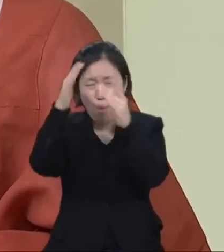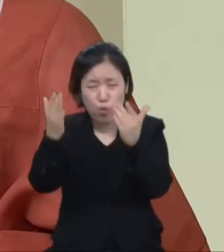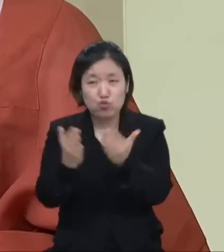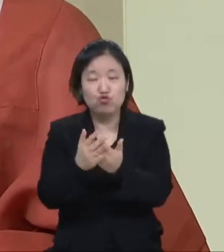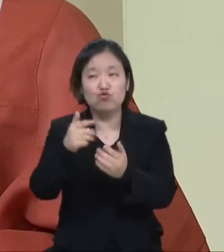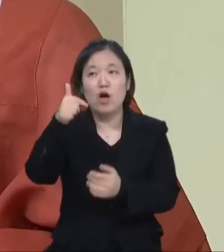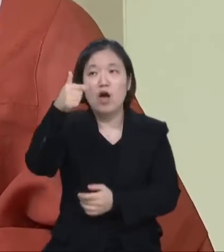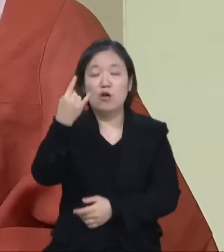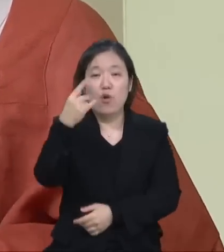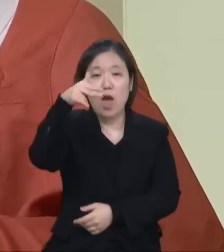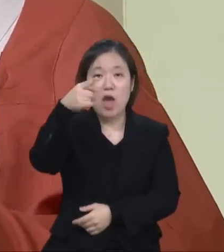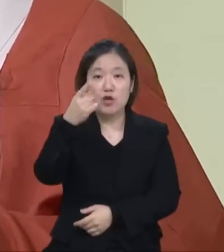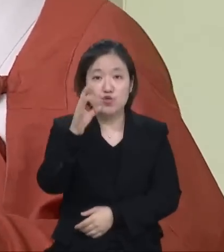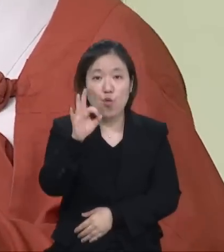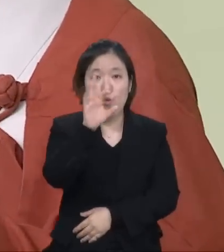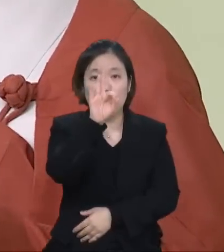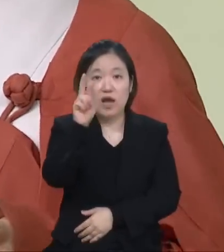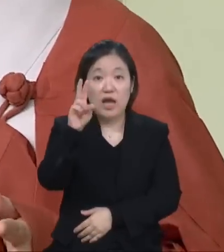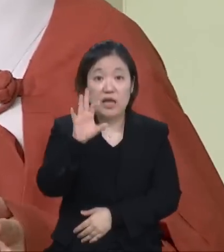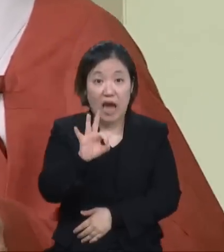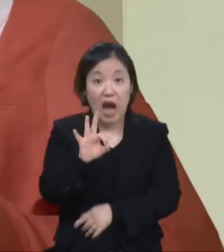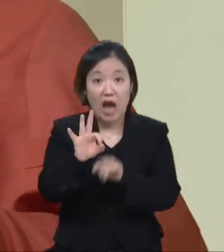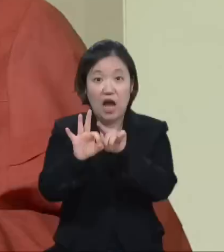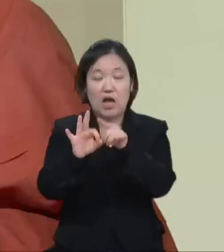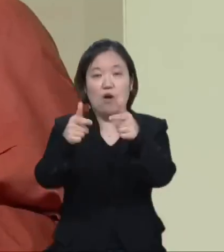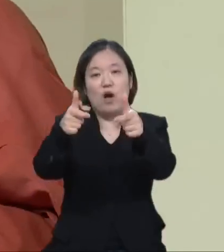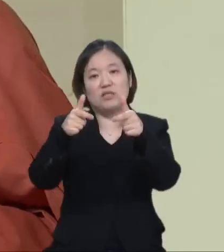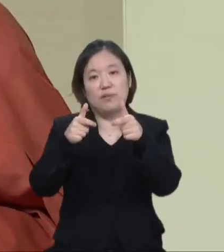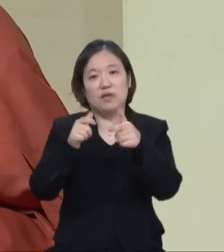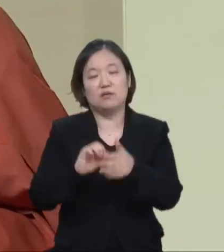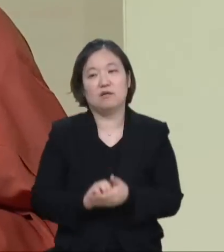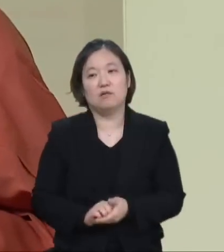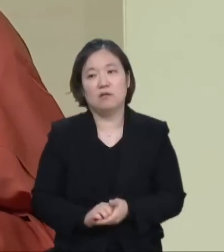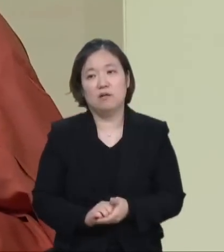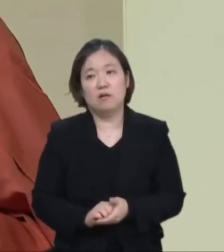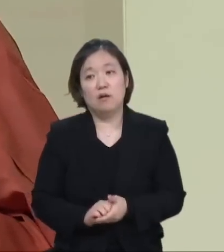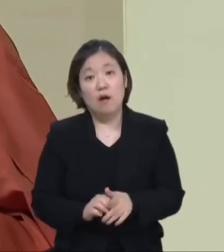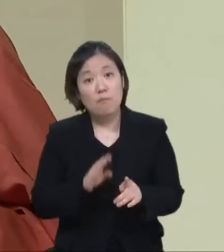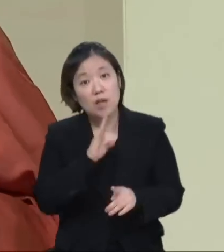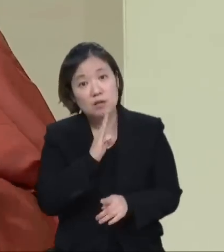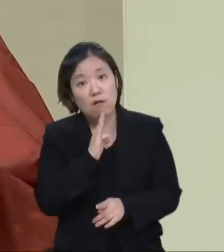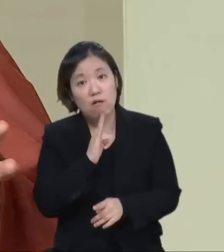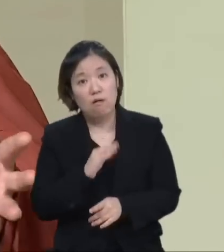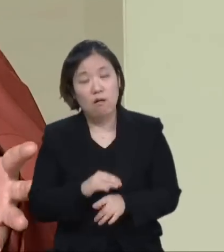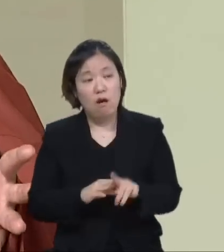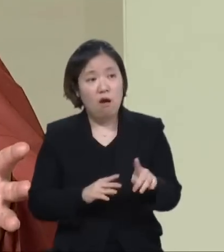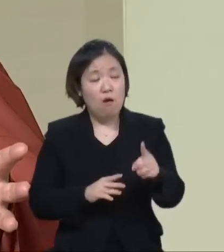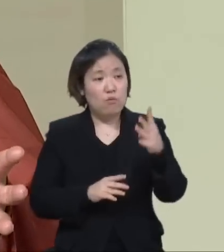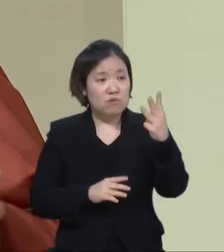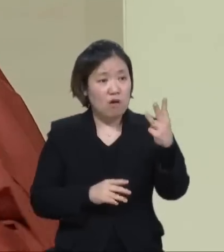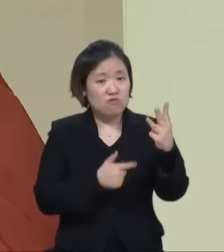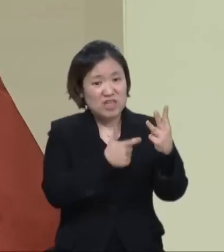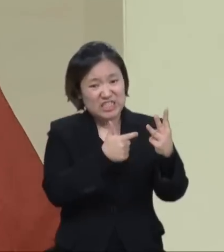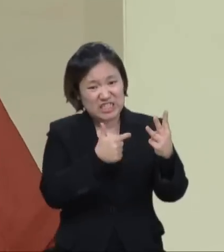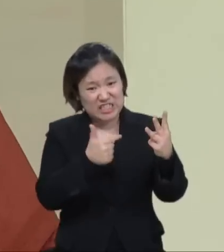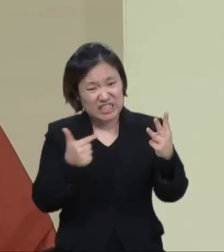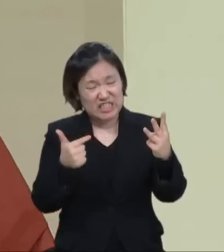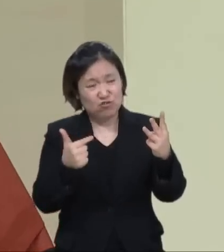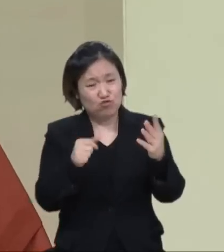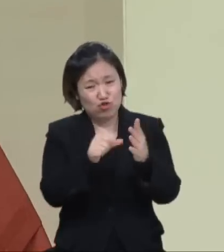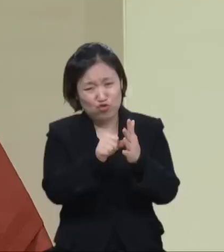받았대요 그러니까 뭐 이것은 뭐 약자로 없는 거죠 세 군데 대형병원에서